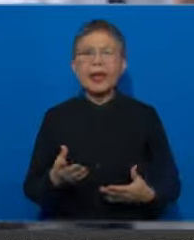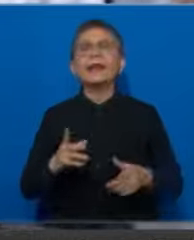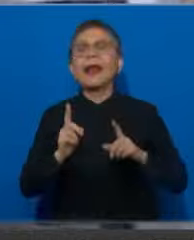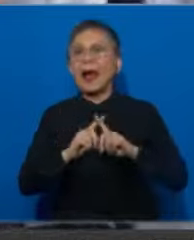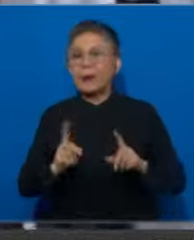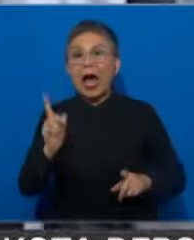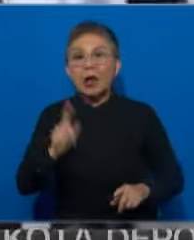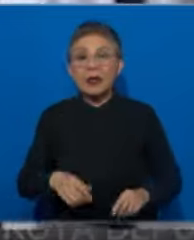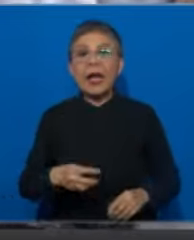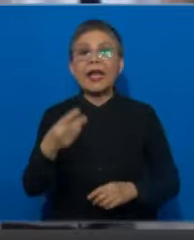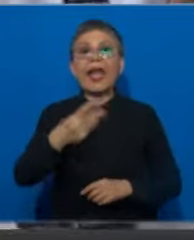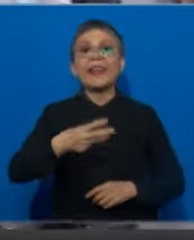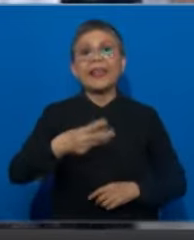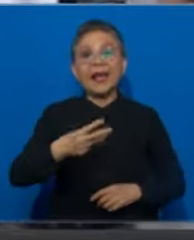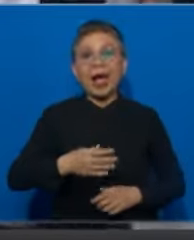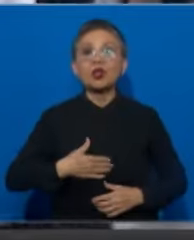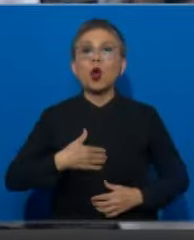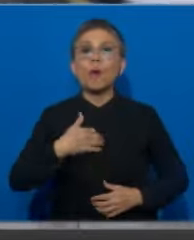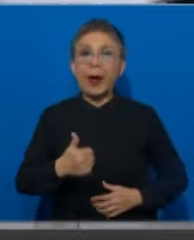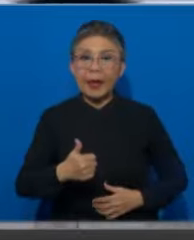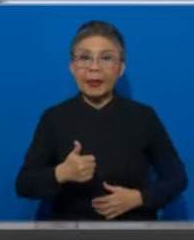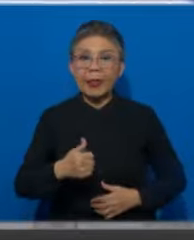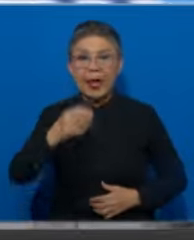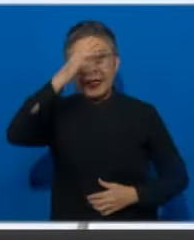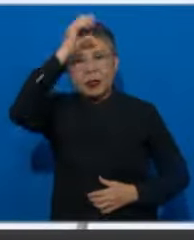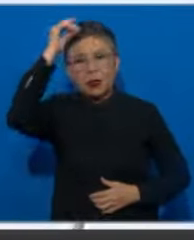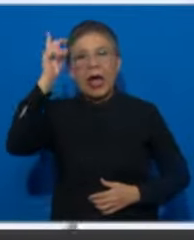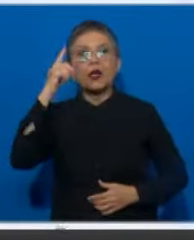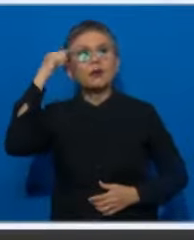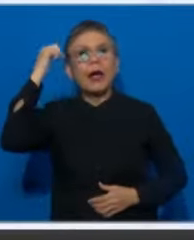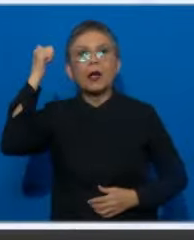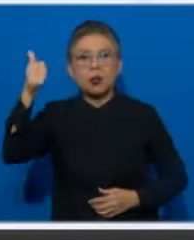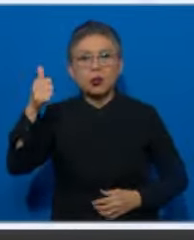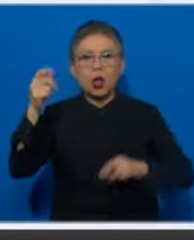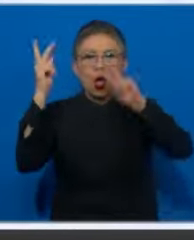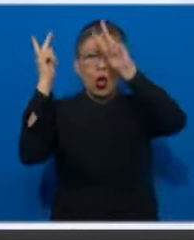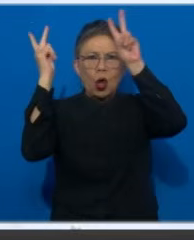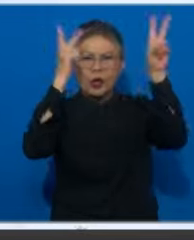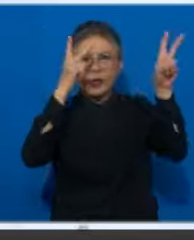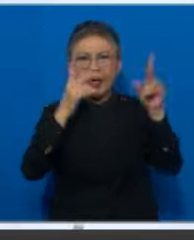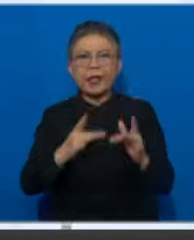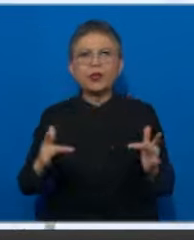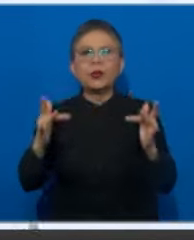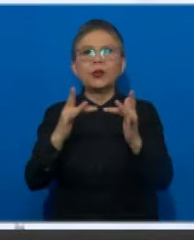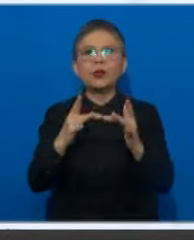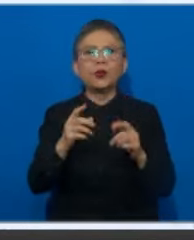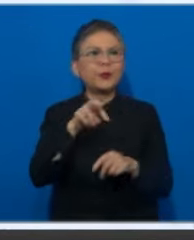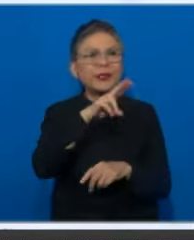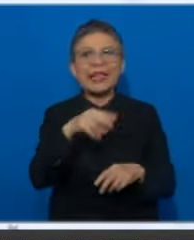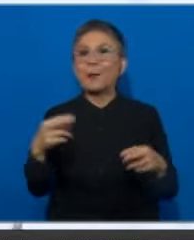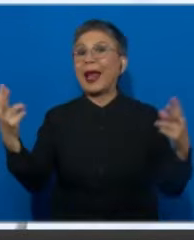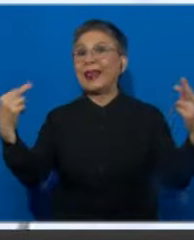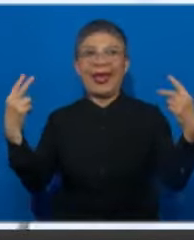etika saat konten kreator tersebut membangun kreativitasnya. Konten media sosial itu kan tendensinya untuk mencari